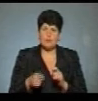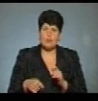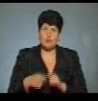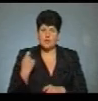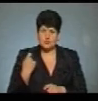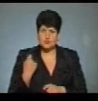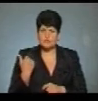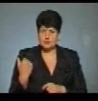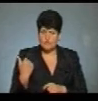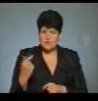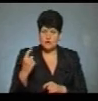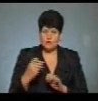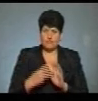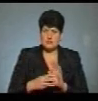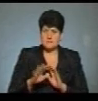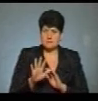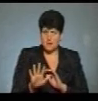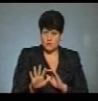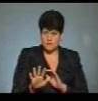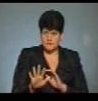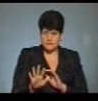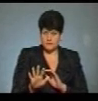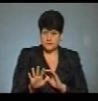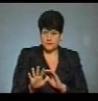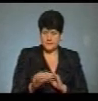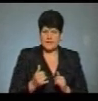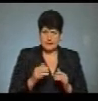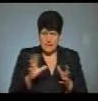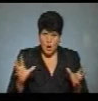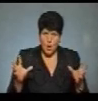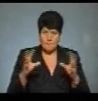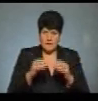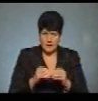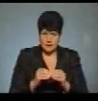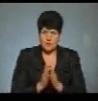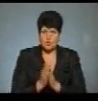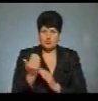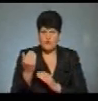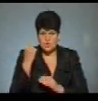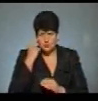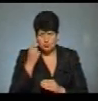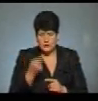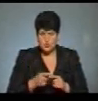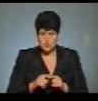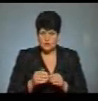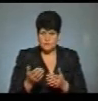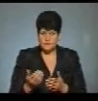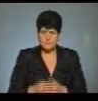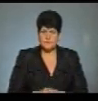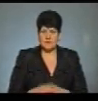адмінправопорушення відносно вас за статтею 185 для об'єднання. Прошу ваша думка з цього приводу.